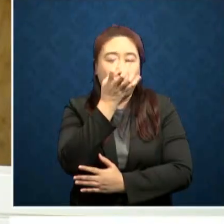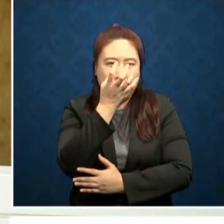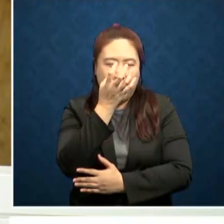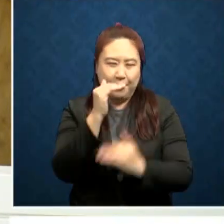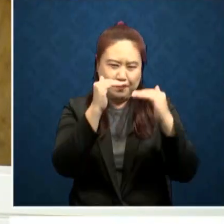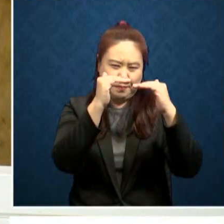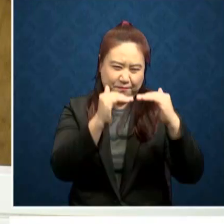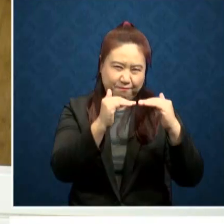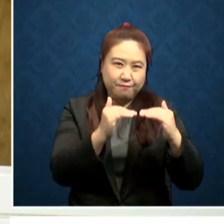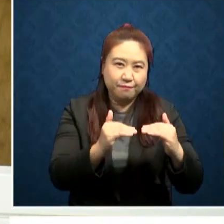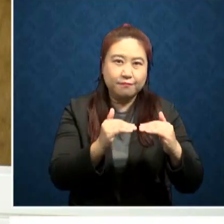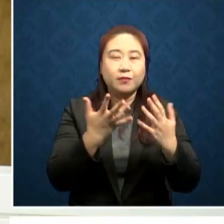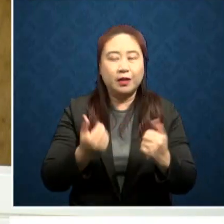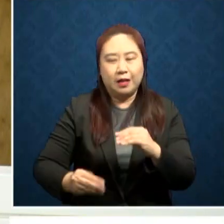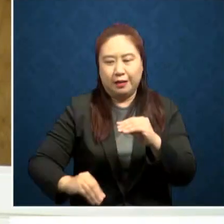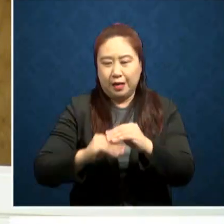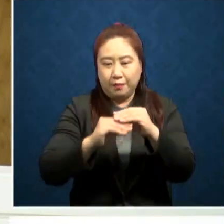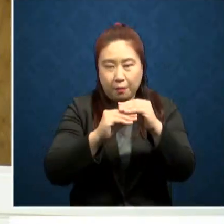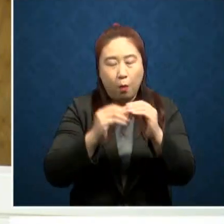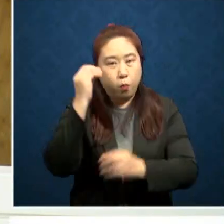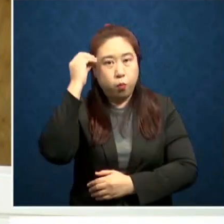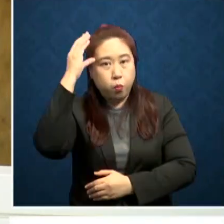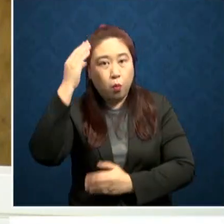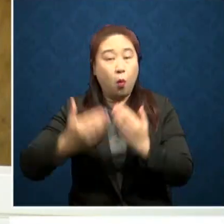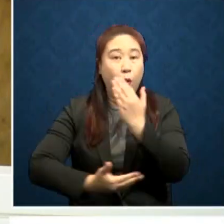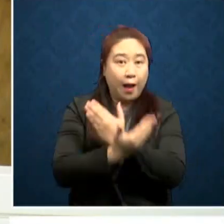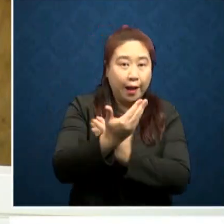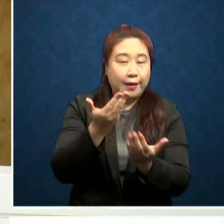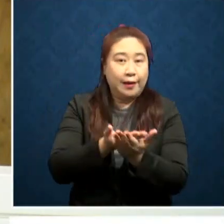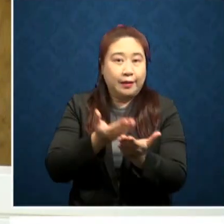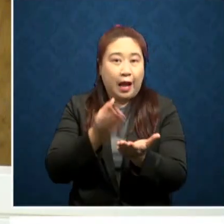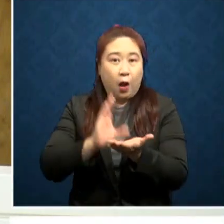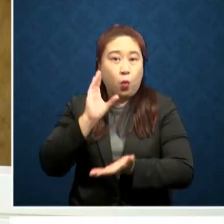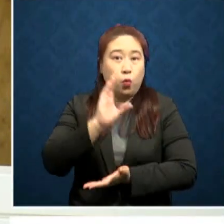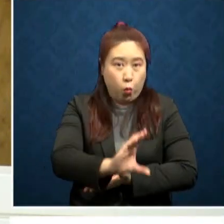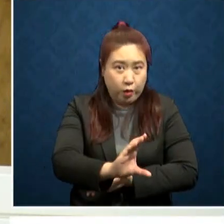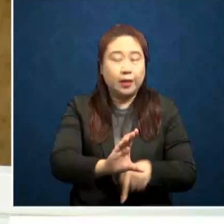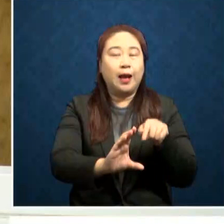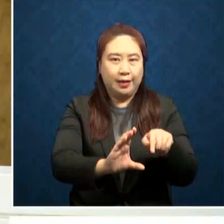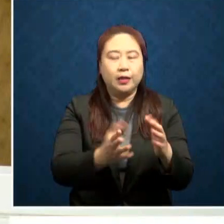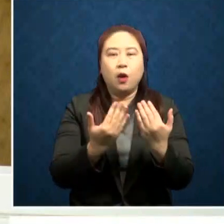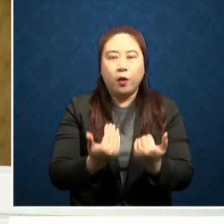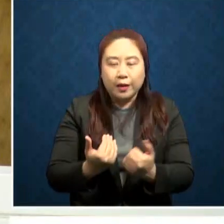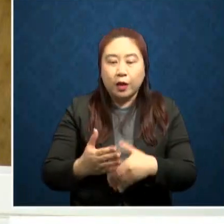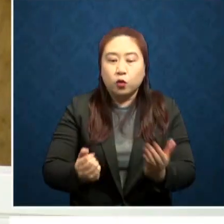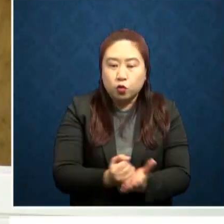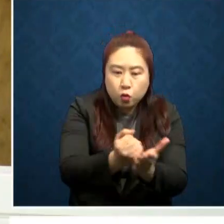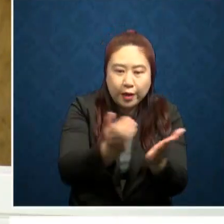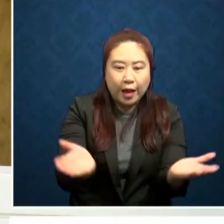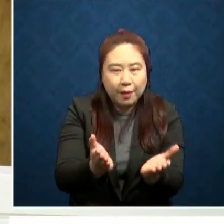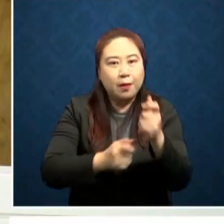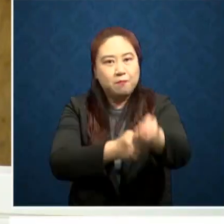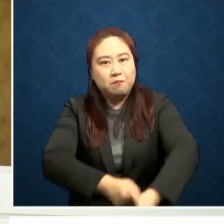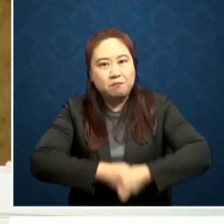การเติมความรู้เติมโอกาสแล้วก็เติมเงินทุนในภายหลังเนี่ยเราสามารถสร้างSmart Farmerเนี่ยได้